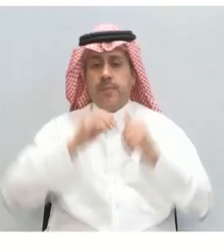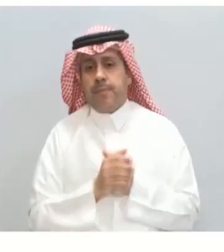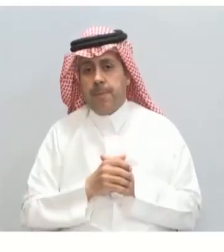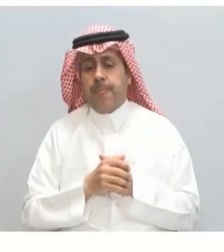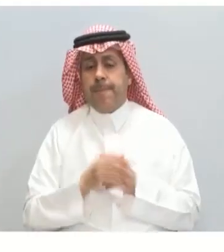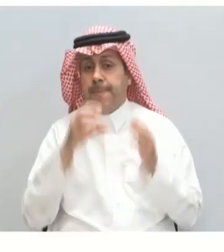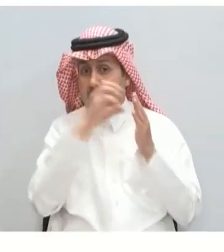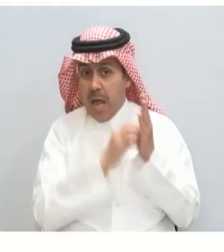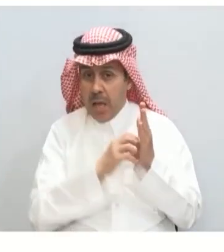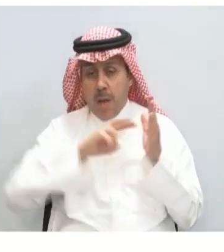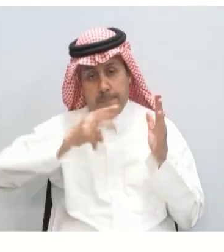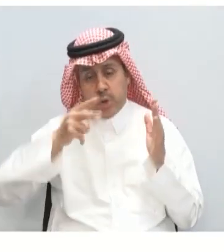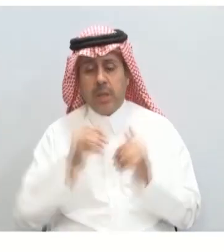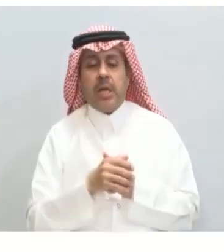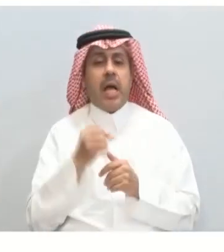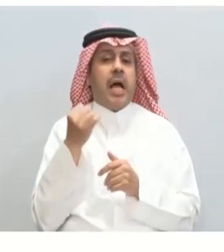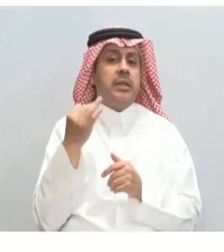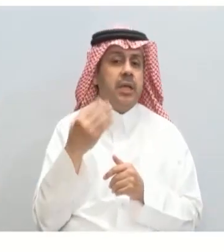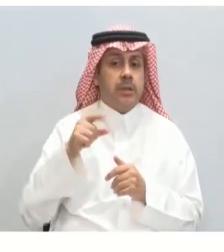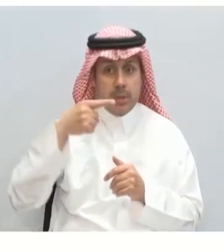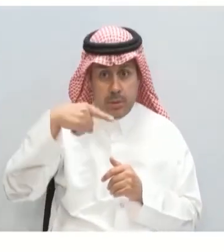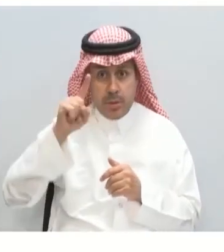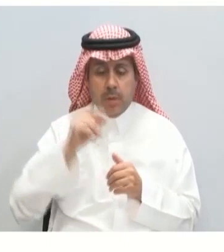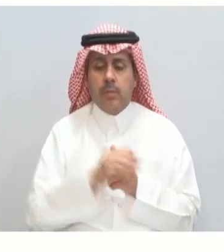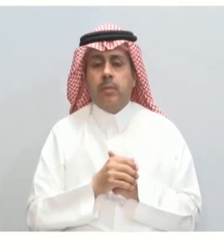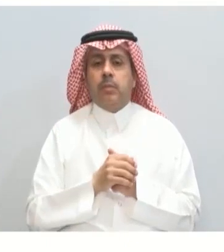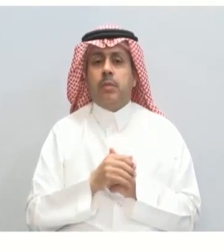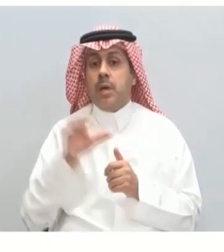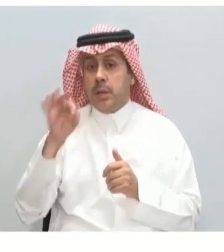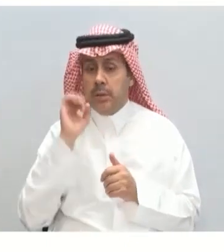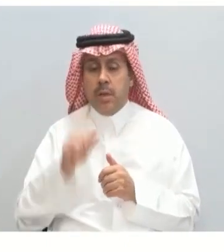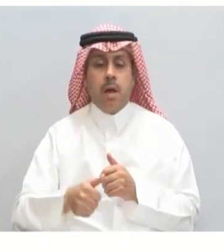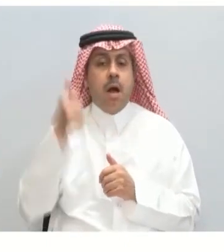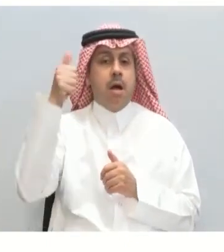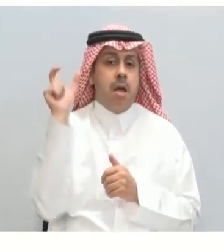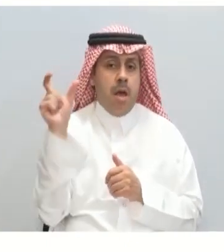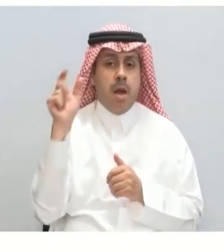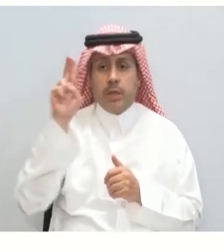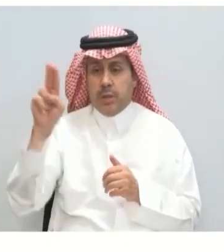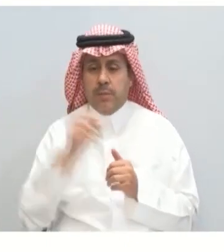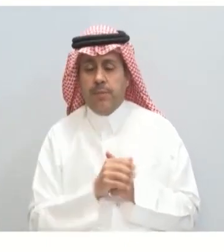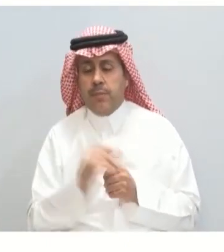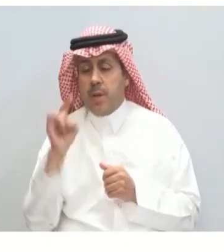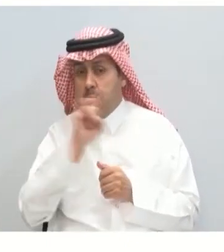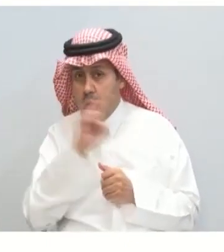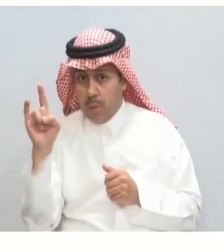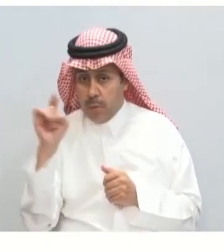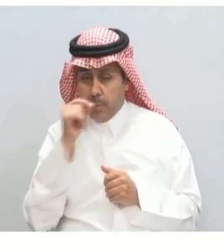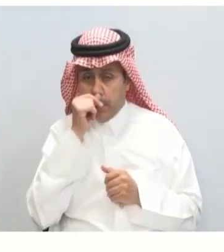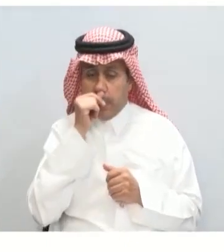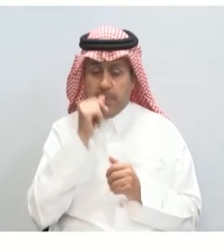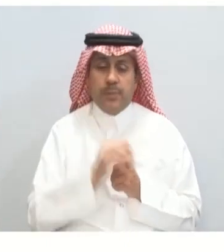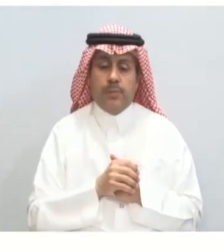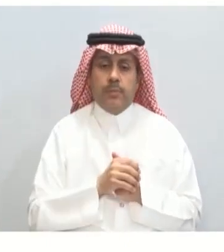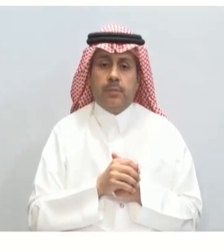عباره عن اعداد صحيحه اذا نحدد الخلايا ومن ثم نختار اي ان تي وبالتالي لا يمكن ل